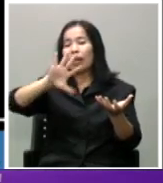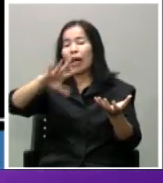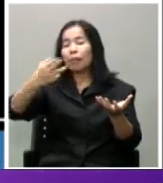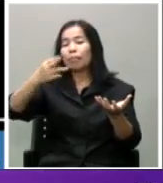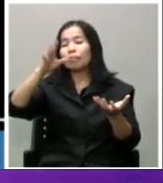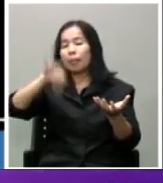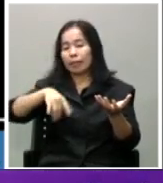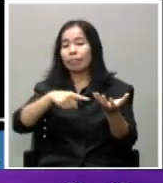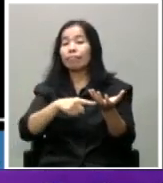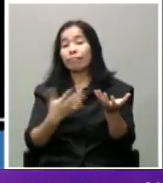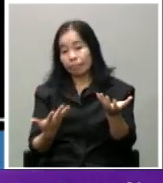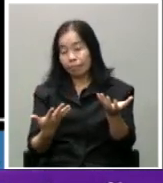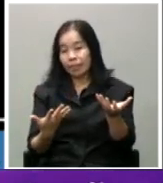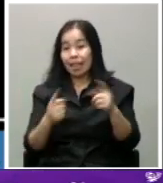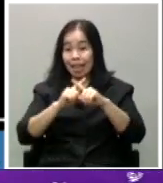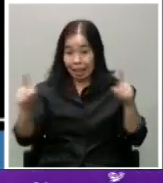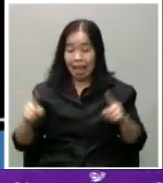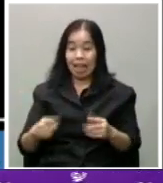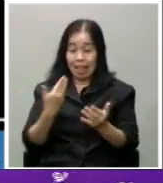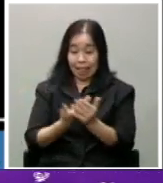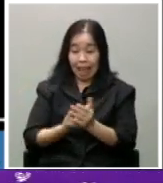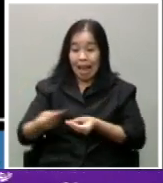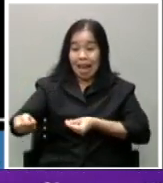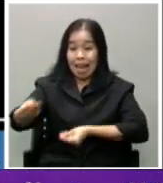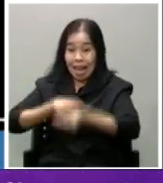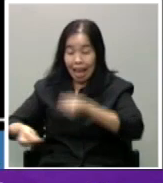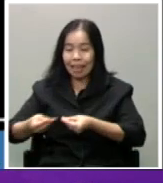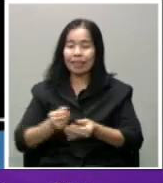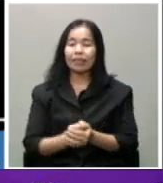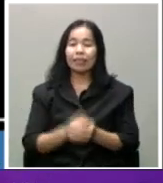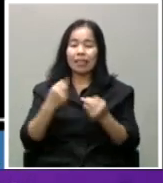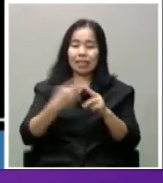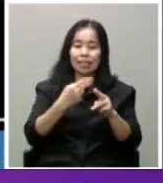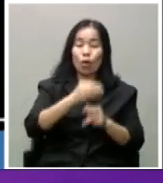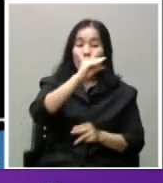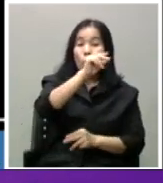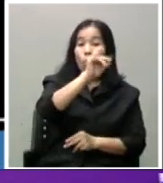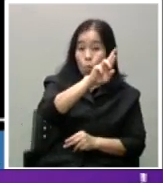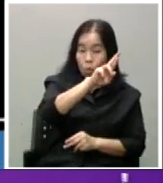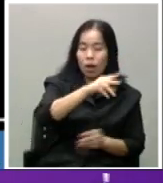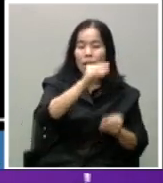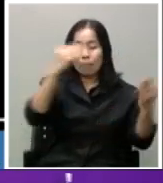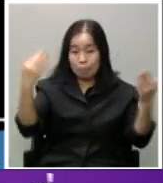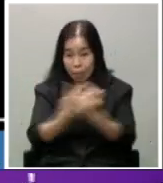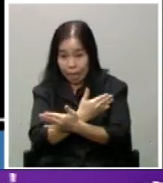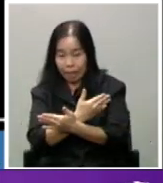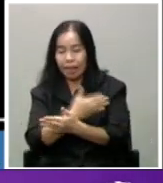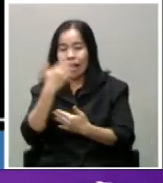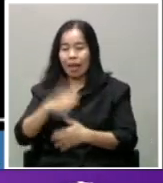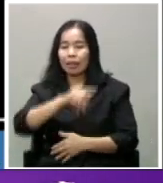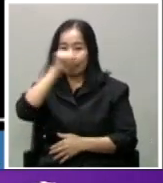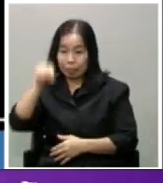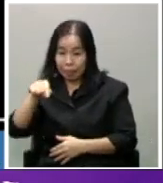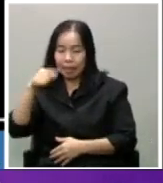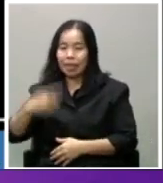58,743 บาทและราคาซื้อขายทั้งหมดนะครับยี่ห้อจาก Logitech ออกมานะครับจาก